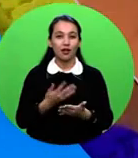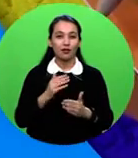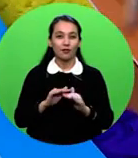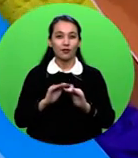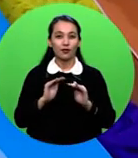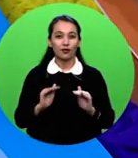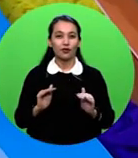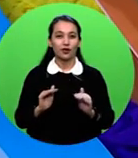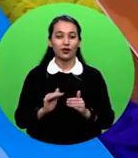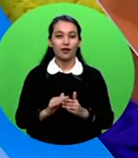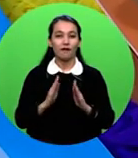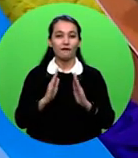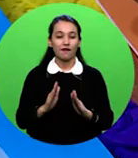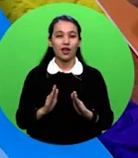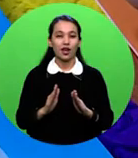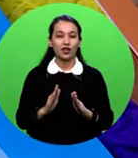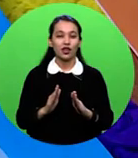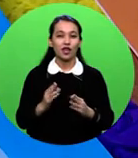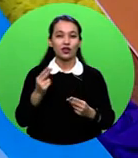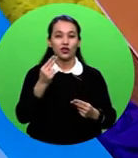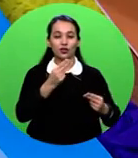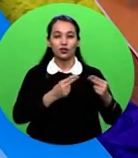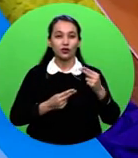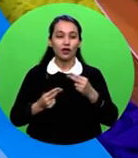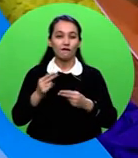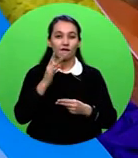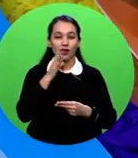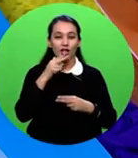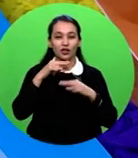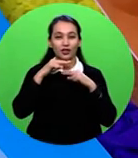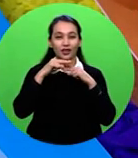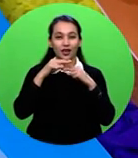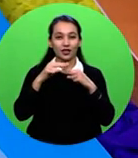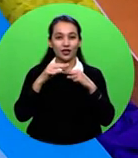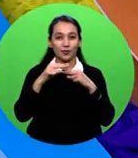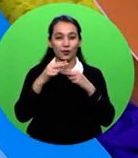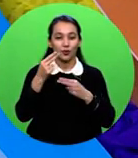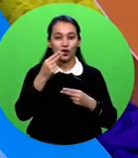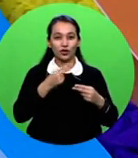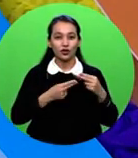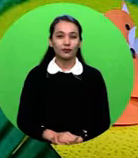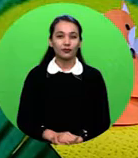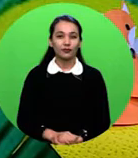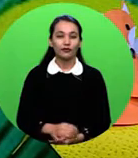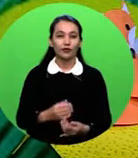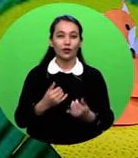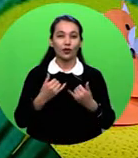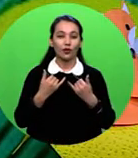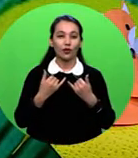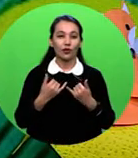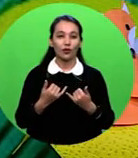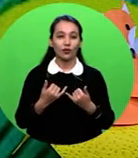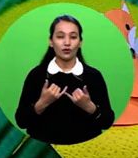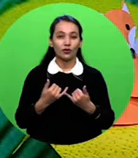Aziz bolajonlar, faqat chizayotgan vaqtda avvalni diqqatliroq bo'lib chizing. Ana